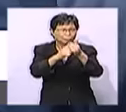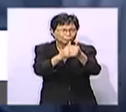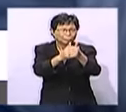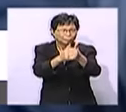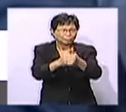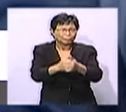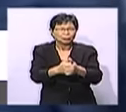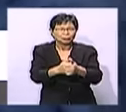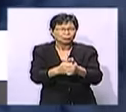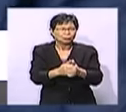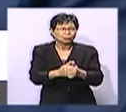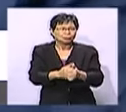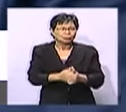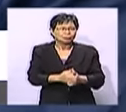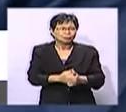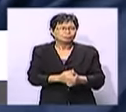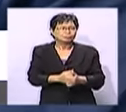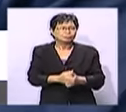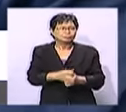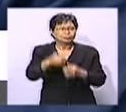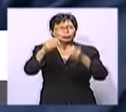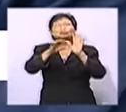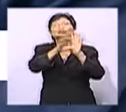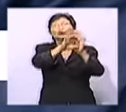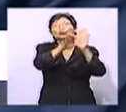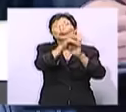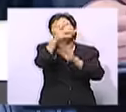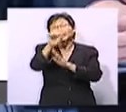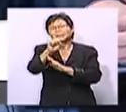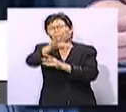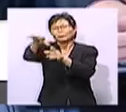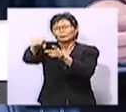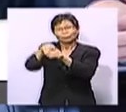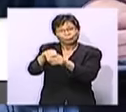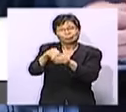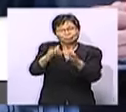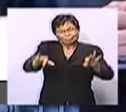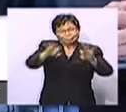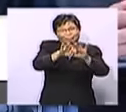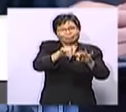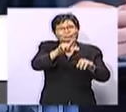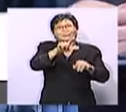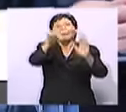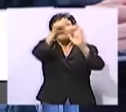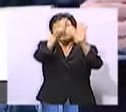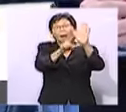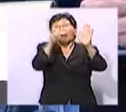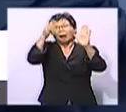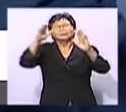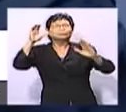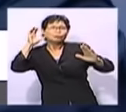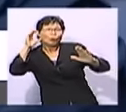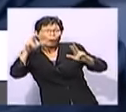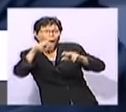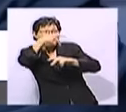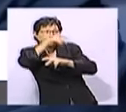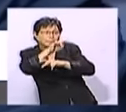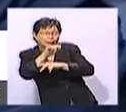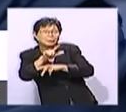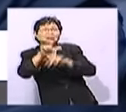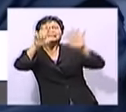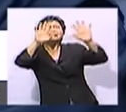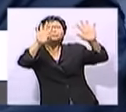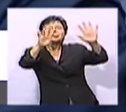dijadualkan. Beliau memberi contoh kes-kes yang melibatkan kepentingan perlembagaan yang bakal didengar oleh panel 9